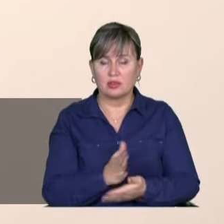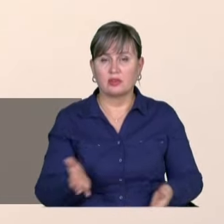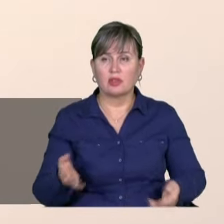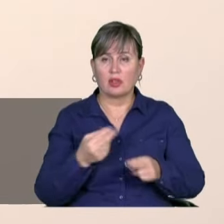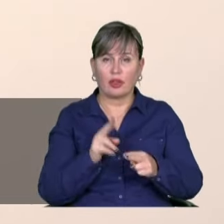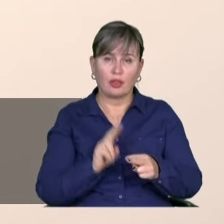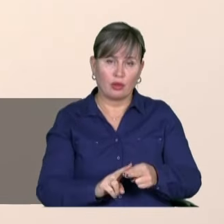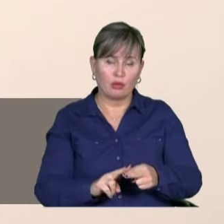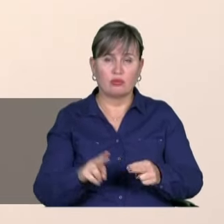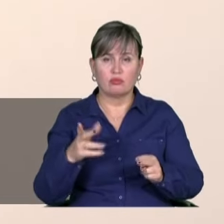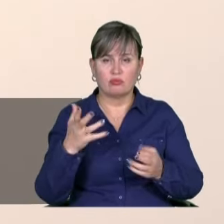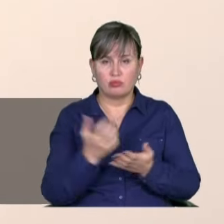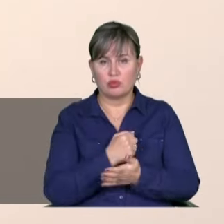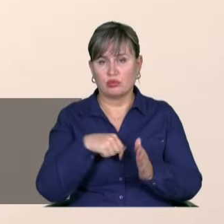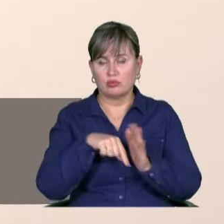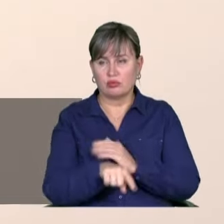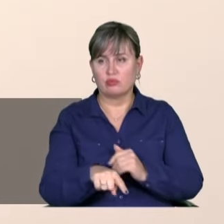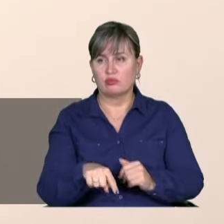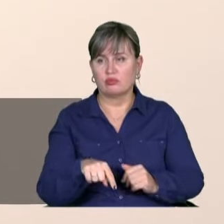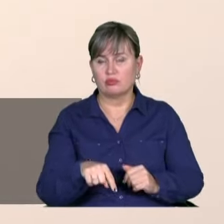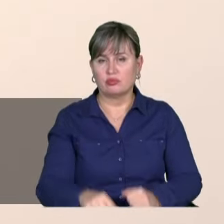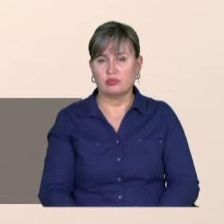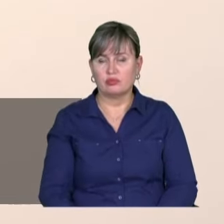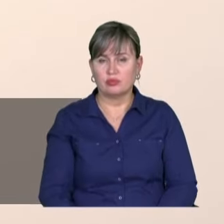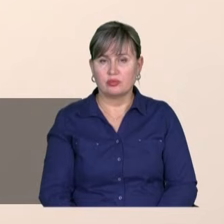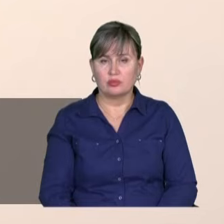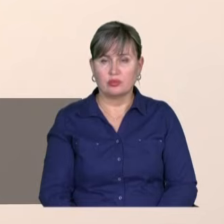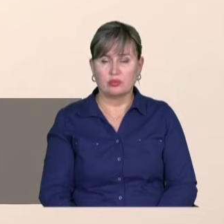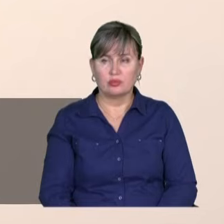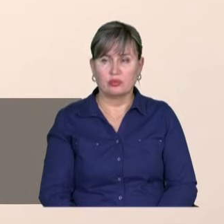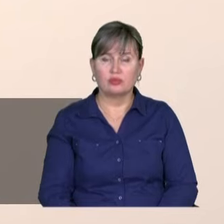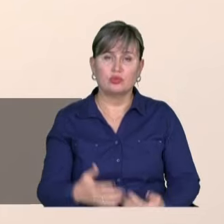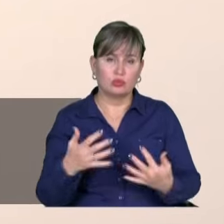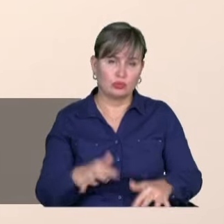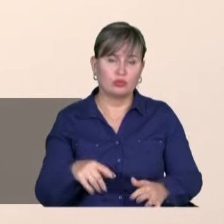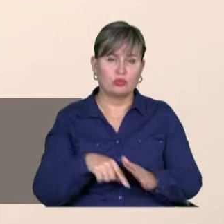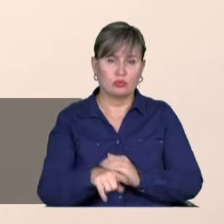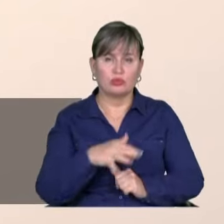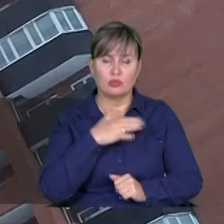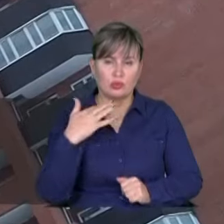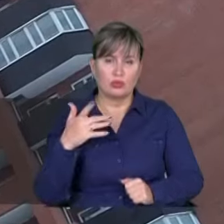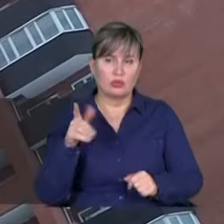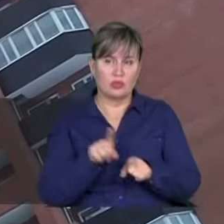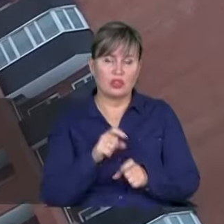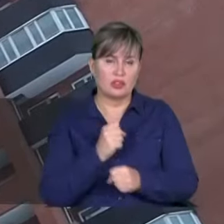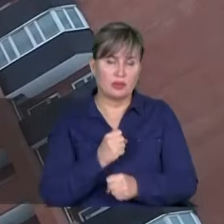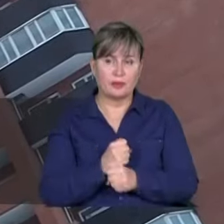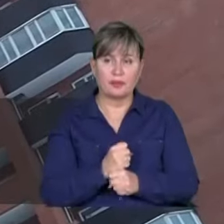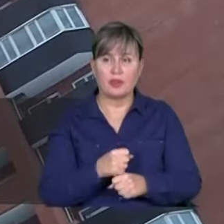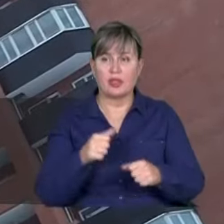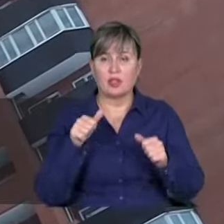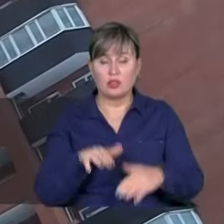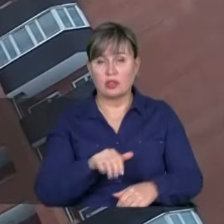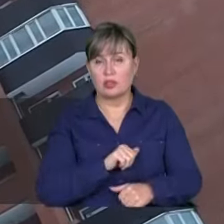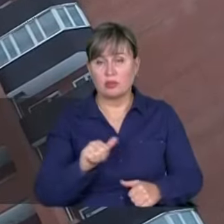которые топило непосредственно квартиры. То есть там довольно-таки много мы накрыли. Решить